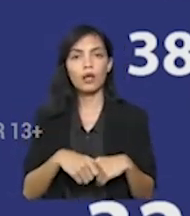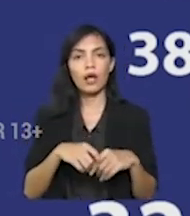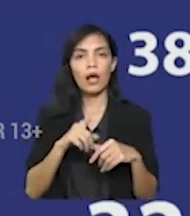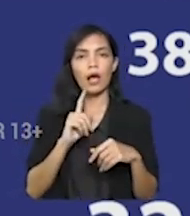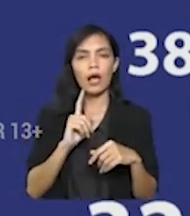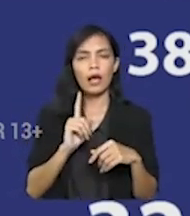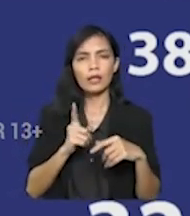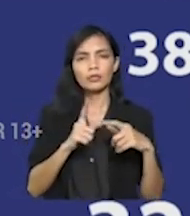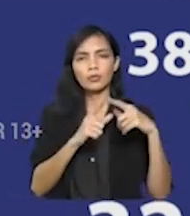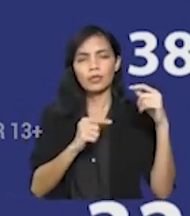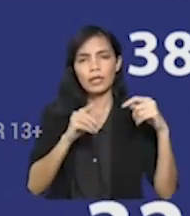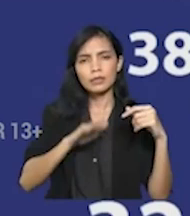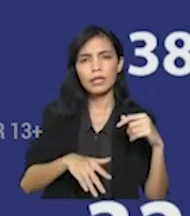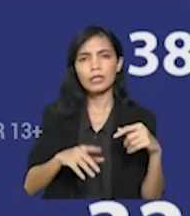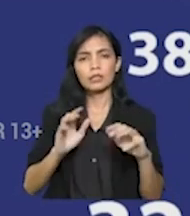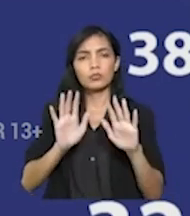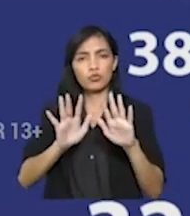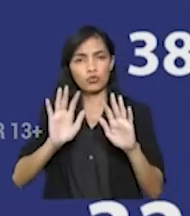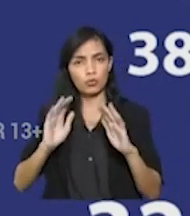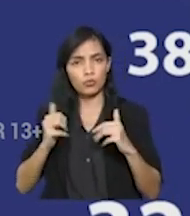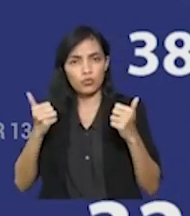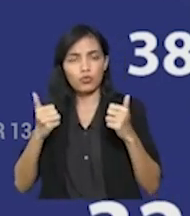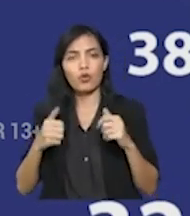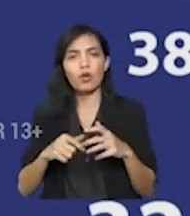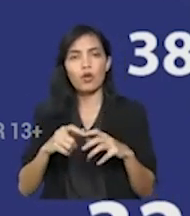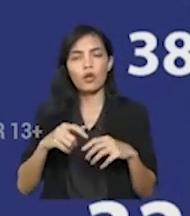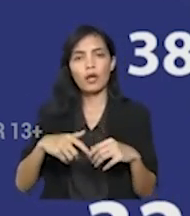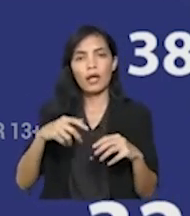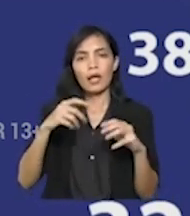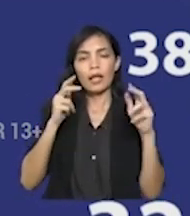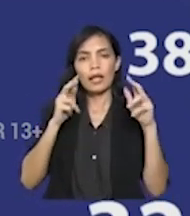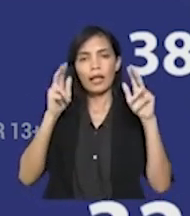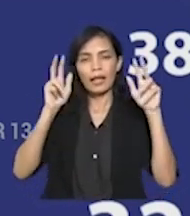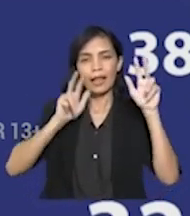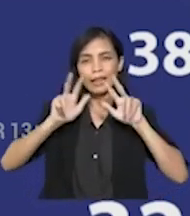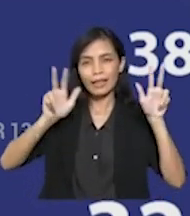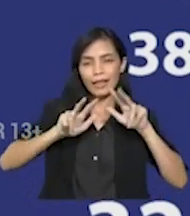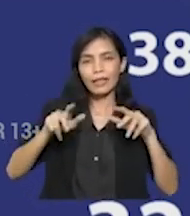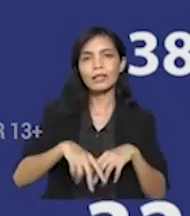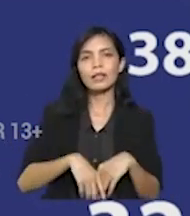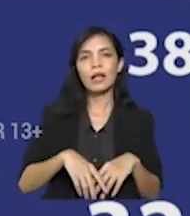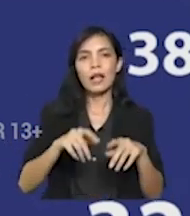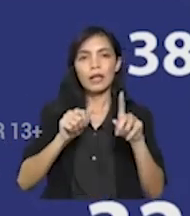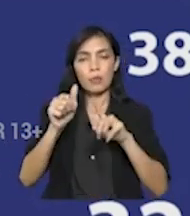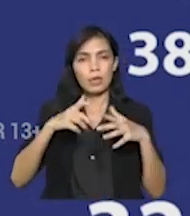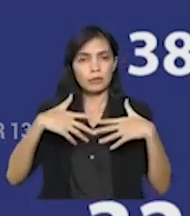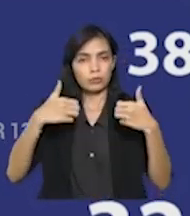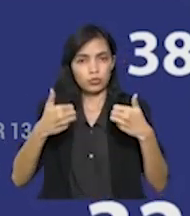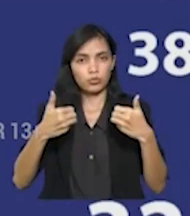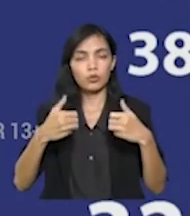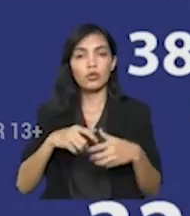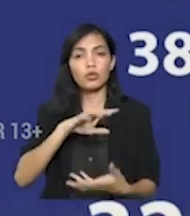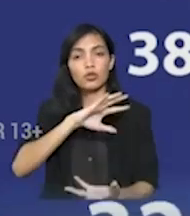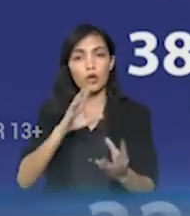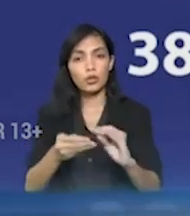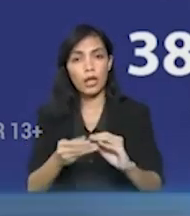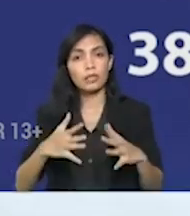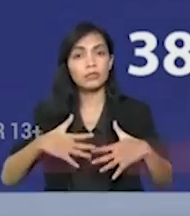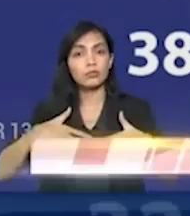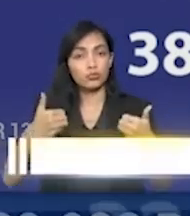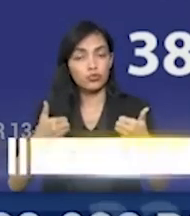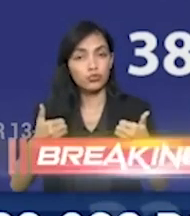sembuh Nusa Tenggara Timur melaporkan enam kasus dengan 16 kasus sembuh sehingga total sembuh